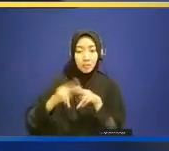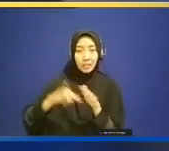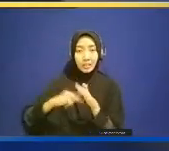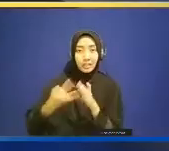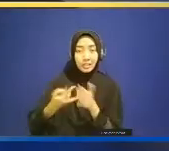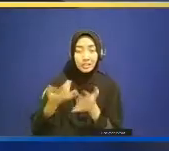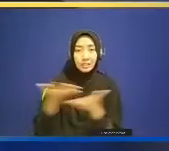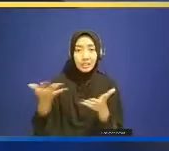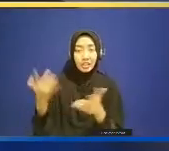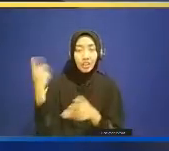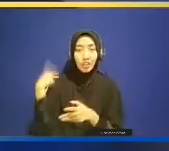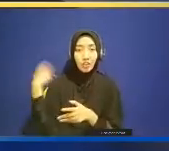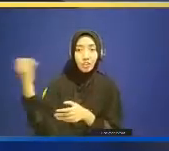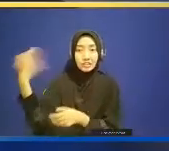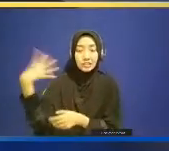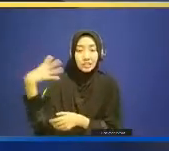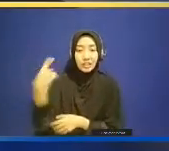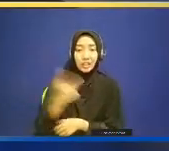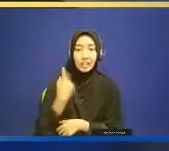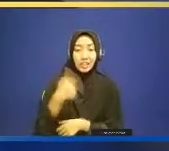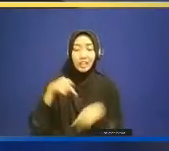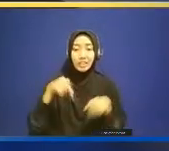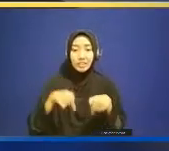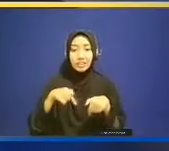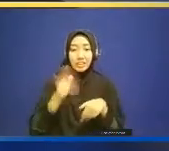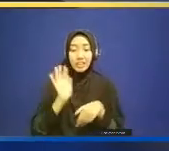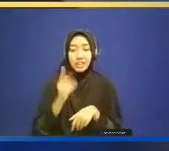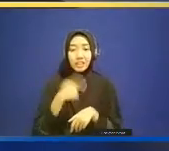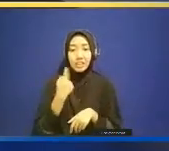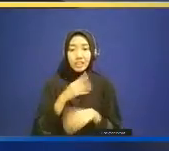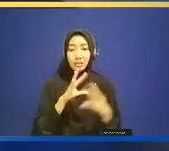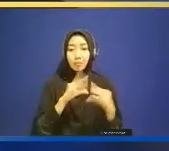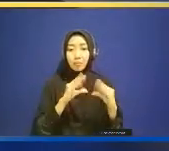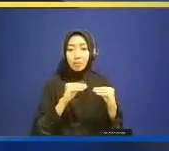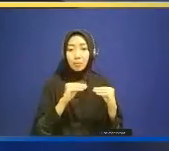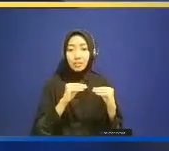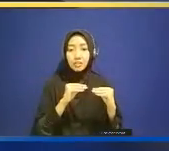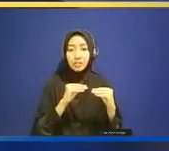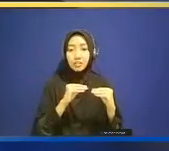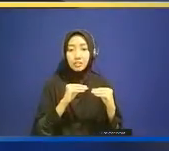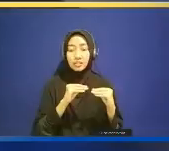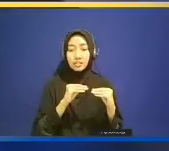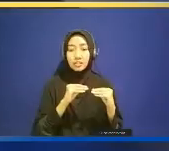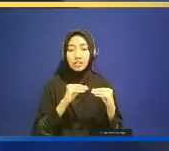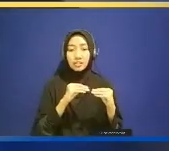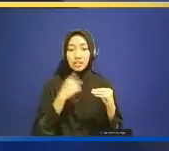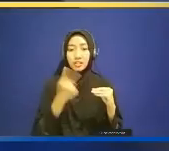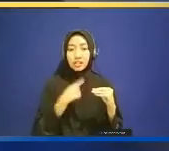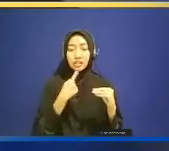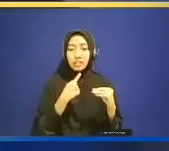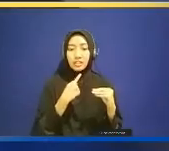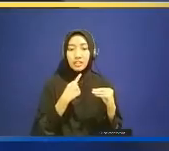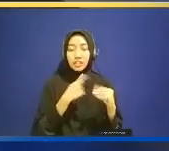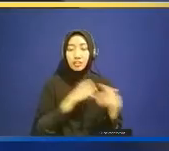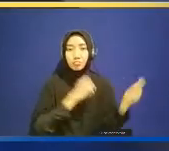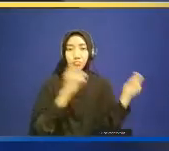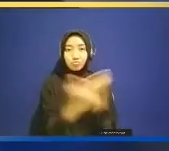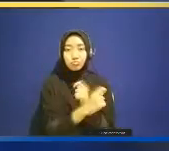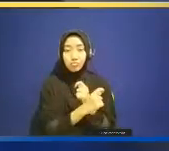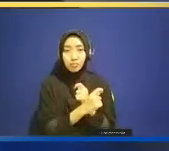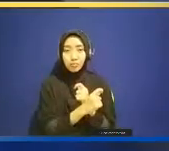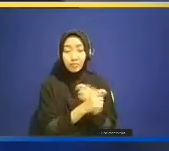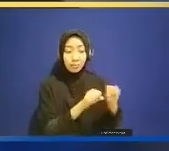silahkan nanti tolong di kabari aja kita disini nanti kita akan membahas ini disini bagaimana kita bertransisi dari